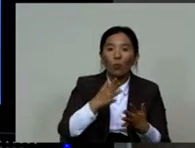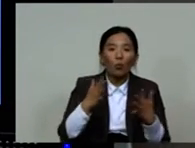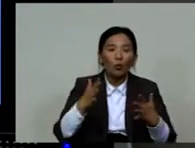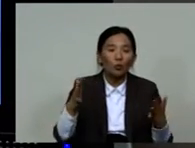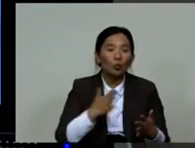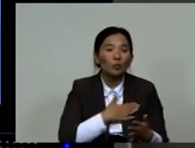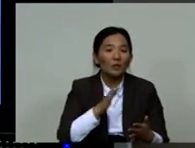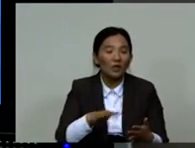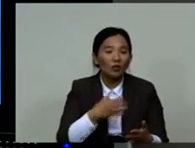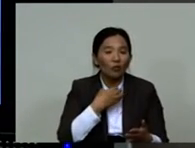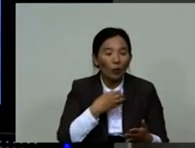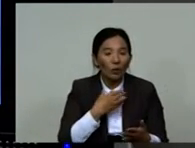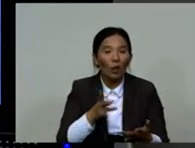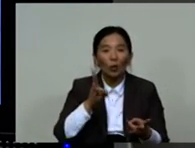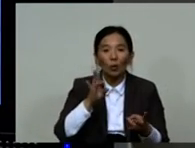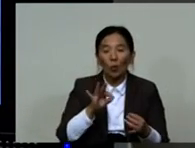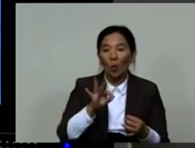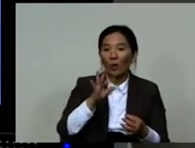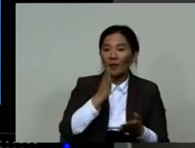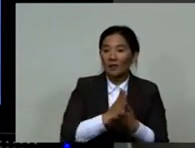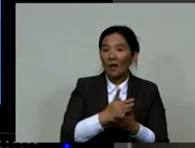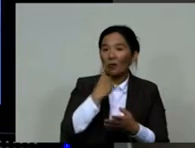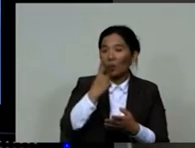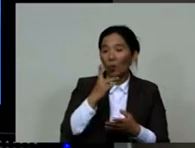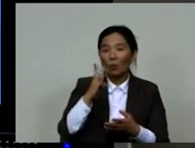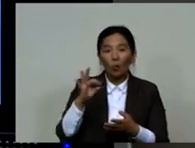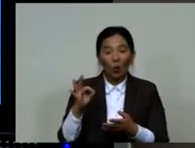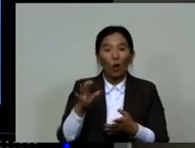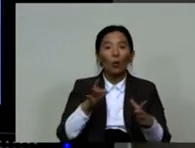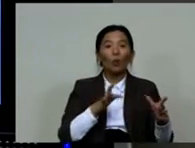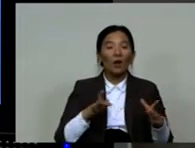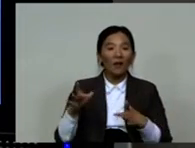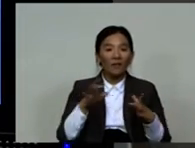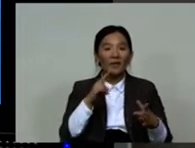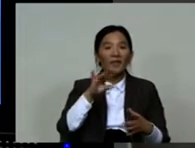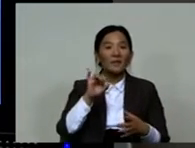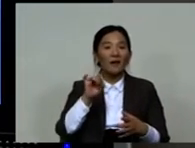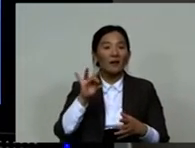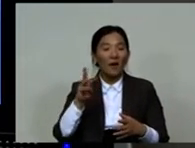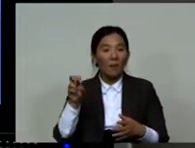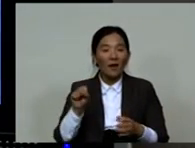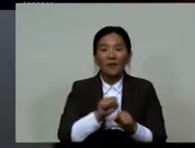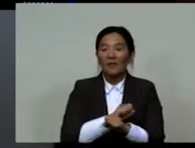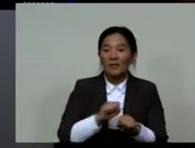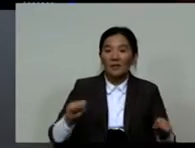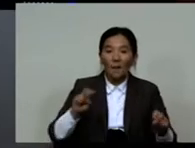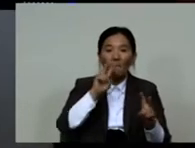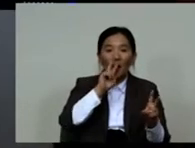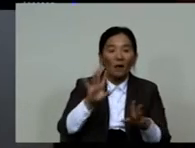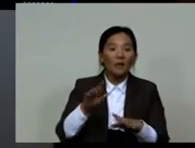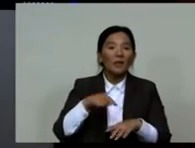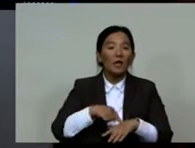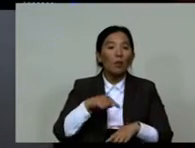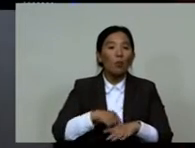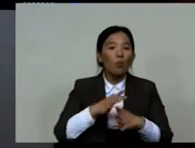вымирает. Но одно есть но. В круговых диаграммах нельзя показывать